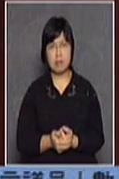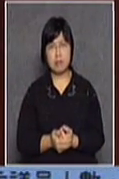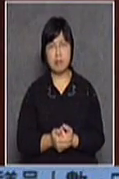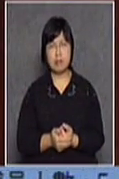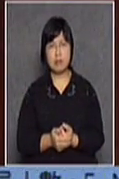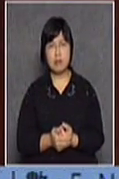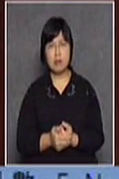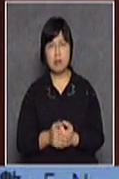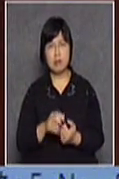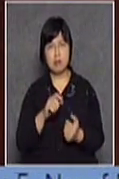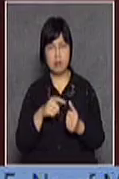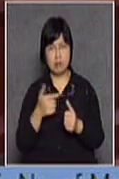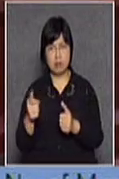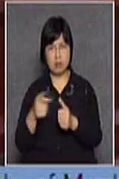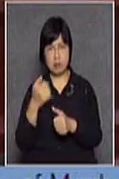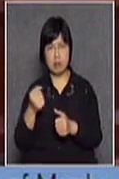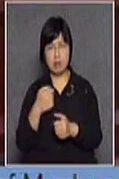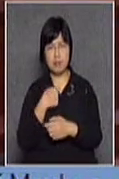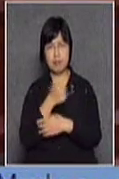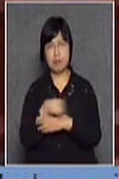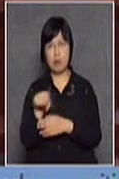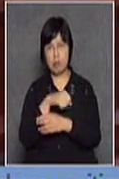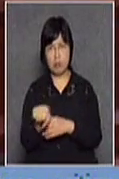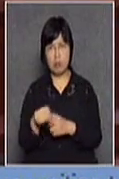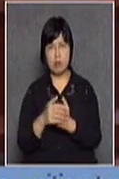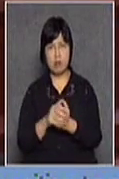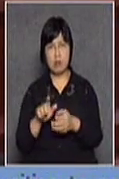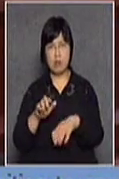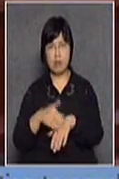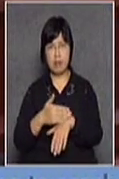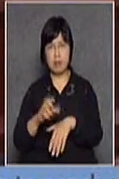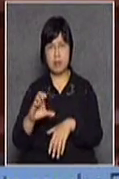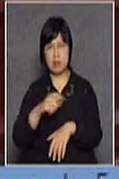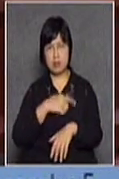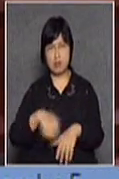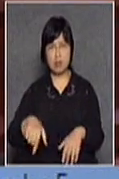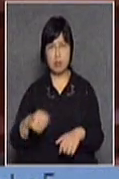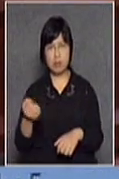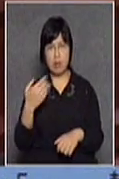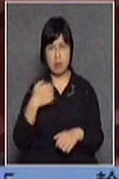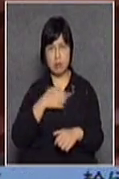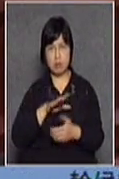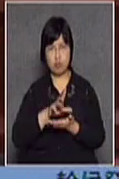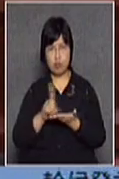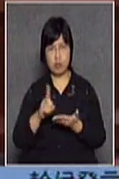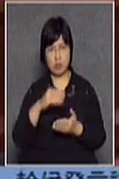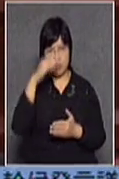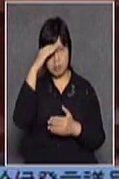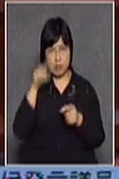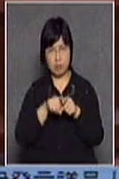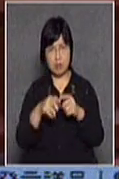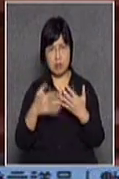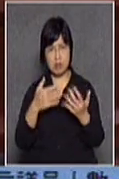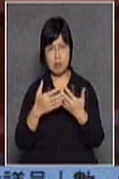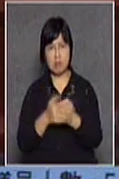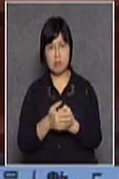多謝主席。首先，我非常不同意剛才陳議員咁樣形容我哋專業嘅警務同事。大家